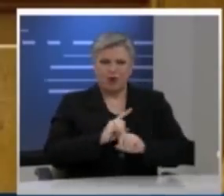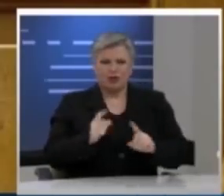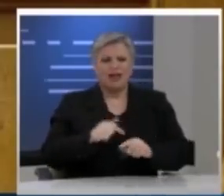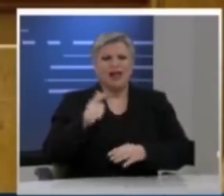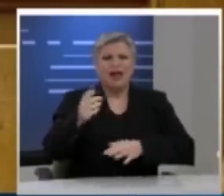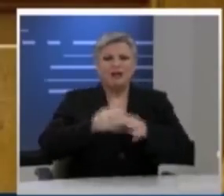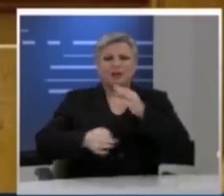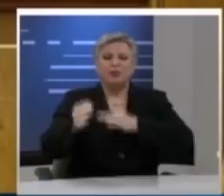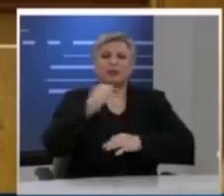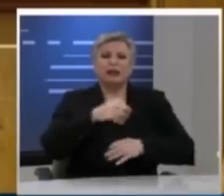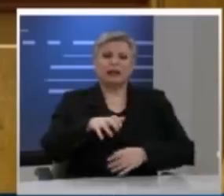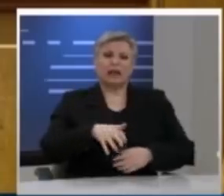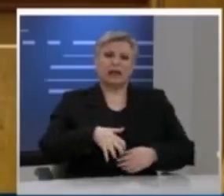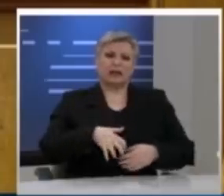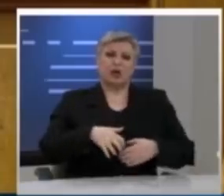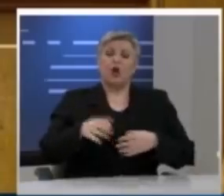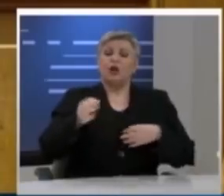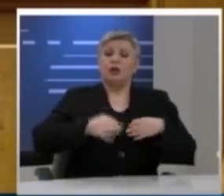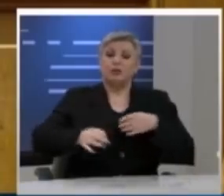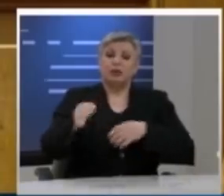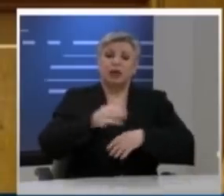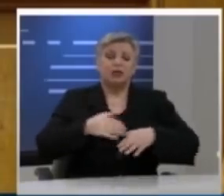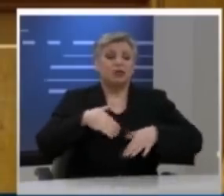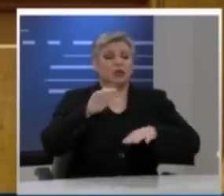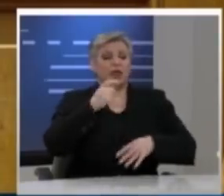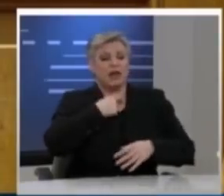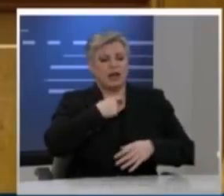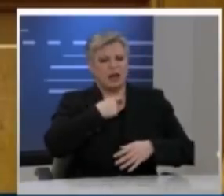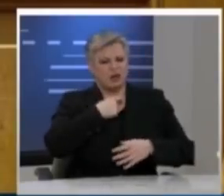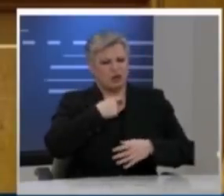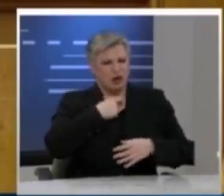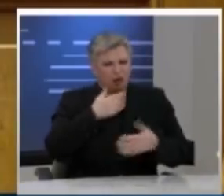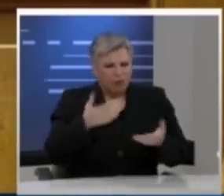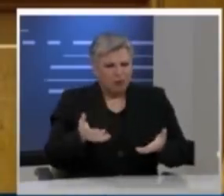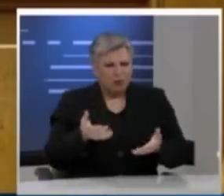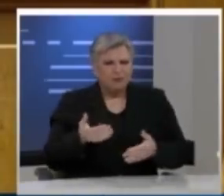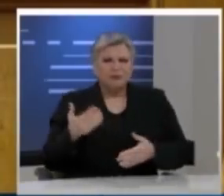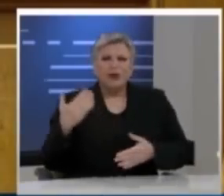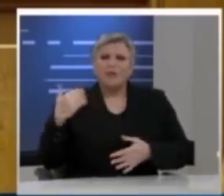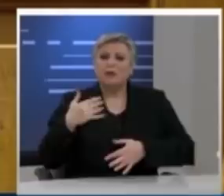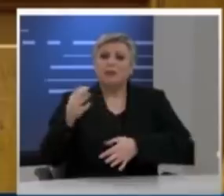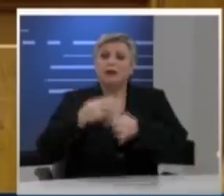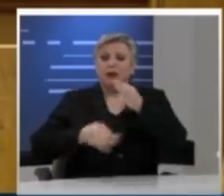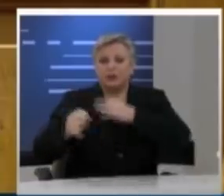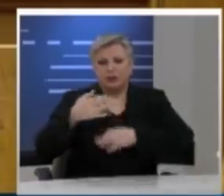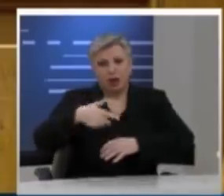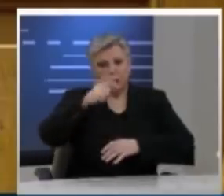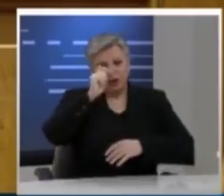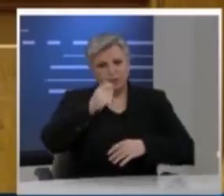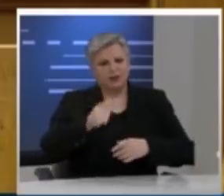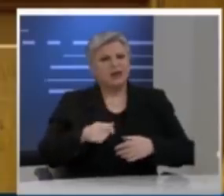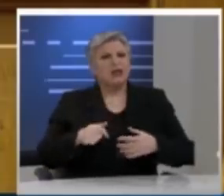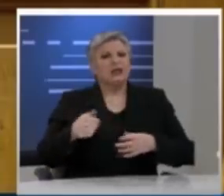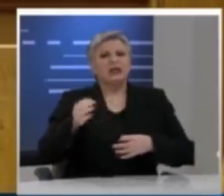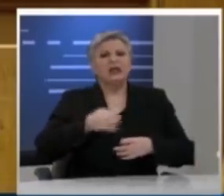αστείο να επικαλείστε τέτοιο επιχείρημα μάλιστα είπατε και το εξωφρενικό ότι με τα έξι